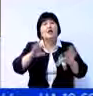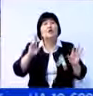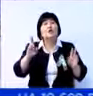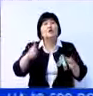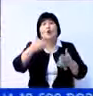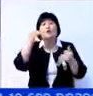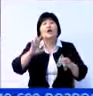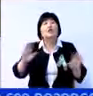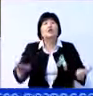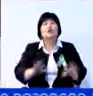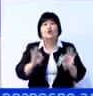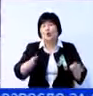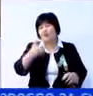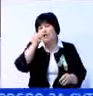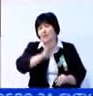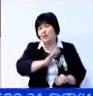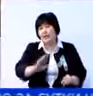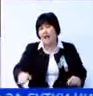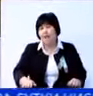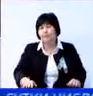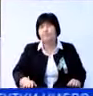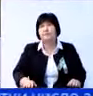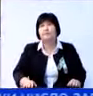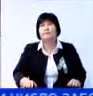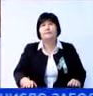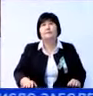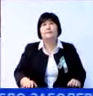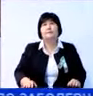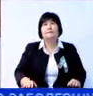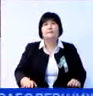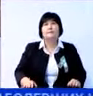не забыт, ничто не забыто. Кристина Алмаз, Заир Жантаженов, телеканал «Кызыларда».